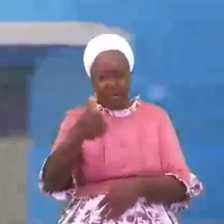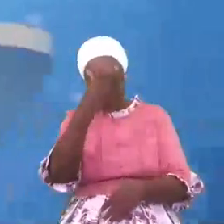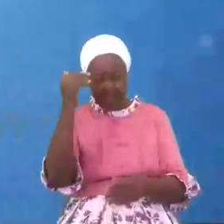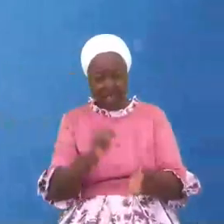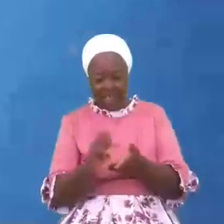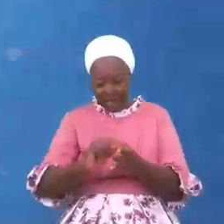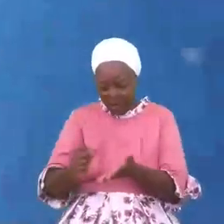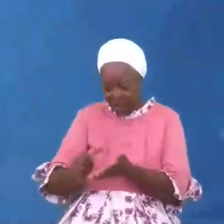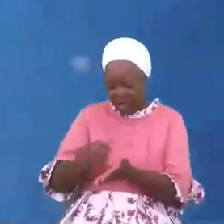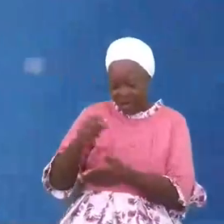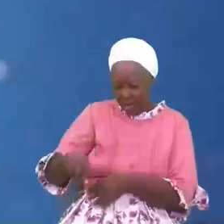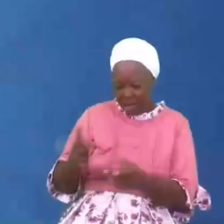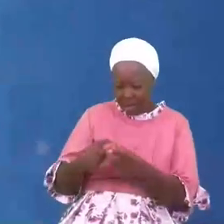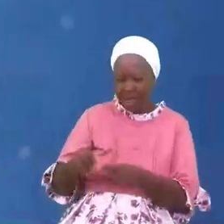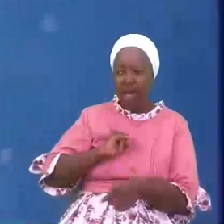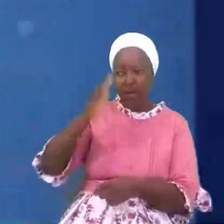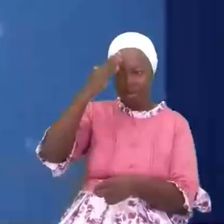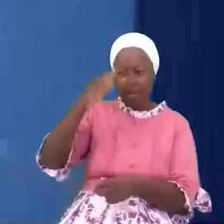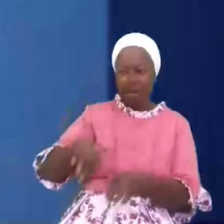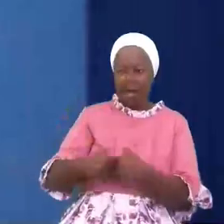Maintenant, ils savent. Voici ton âge.